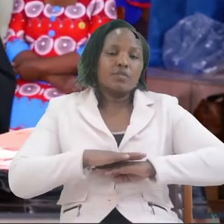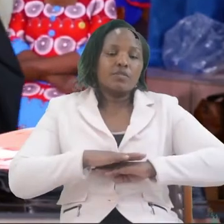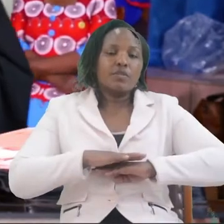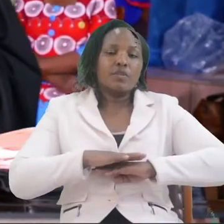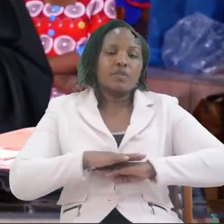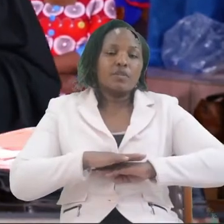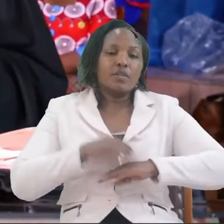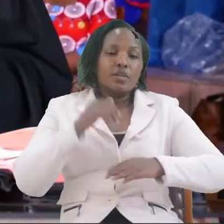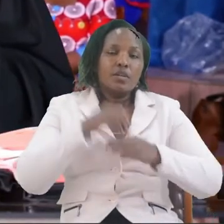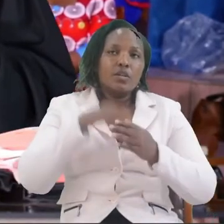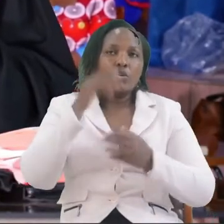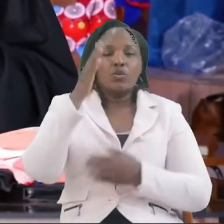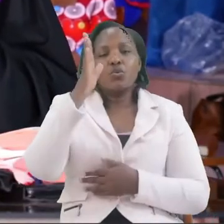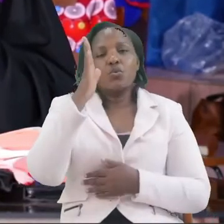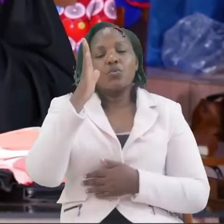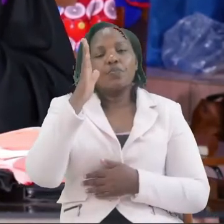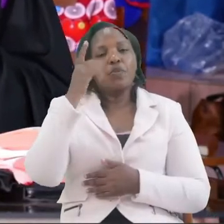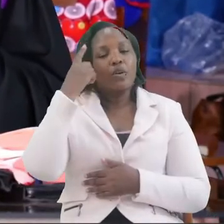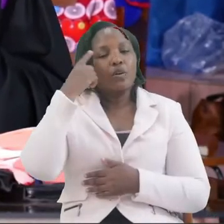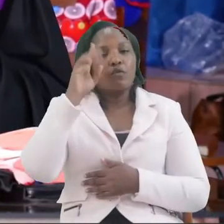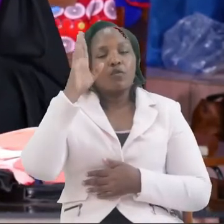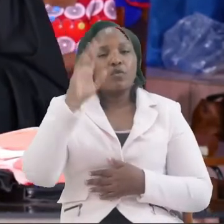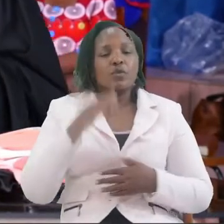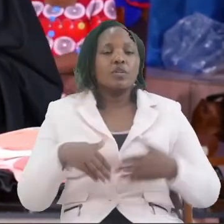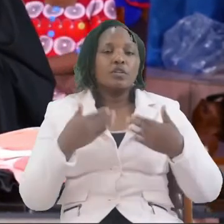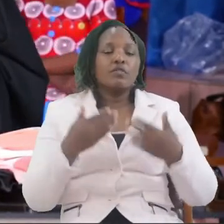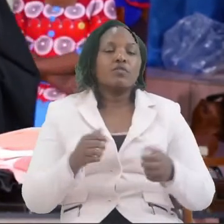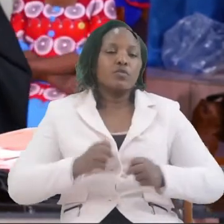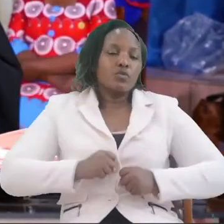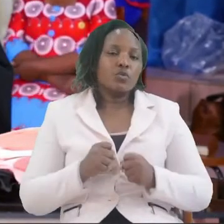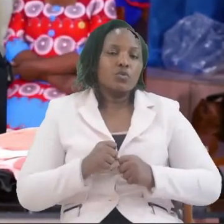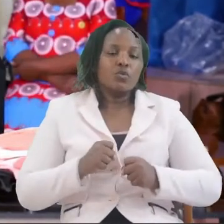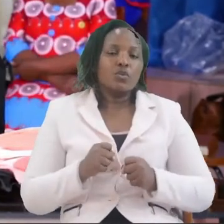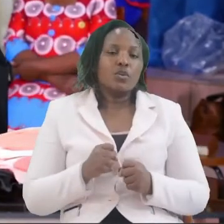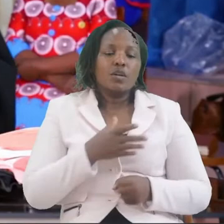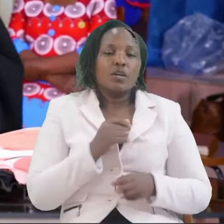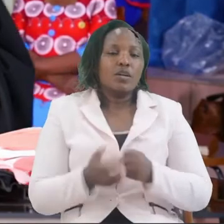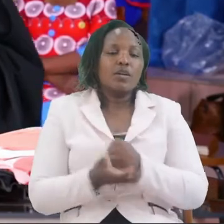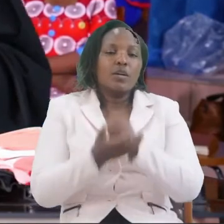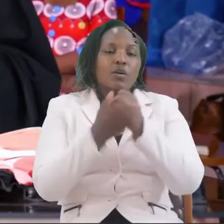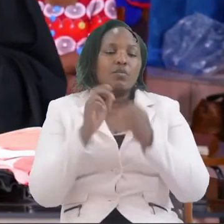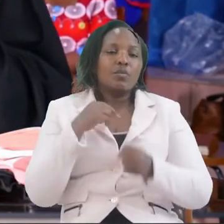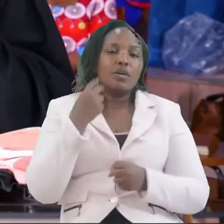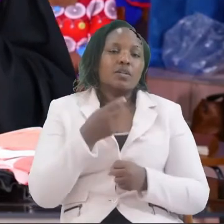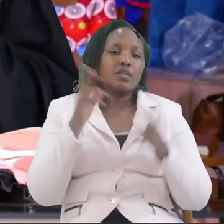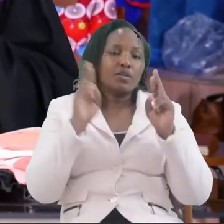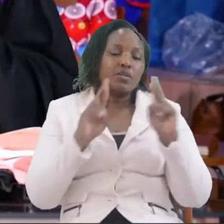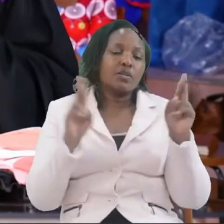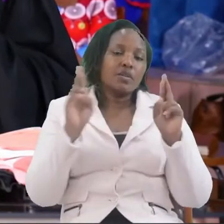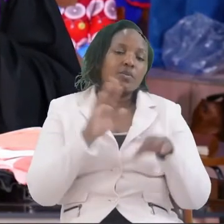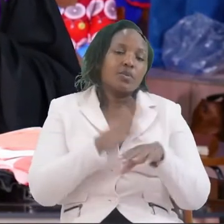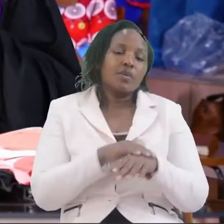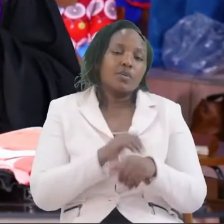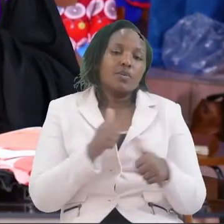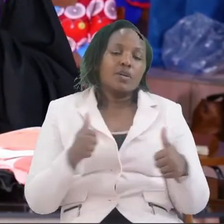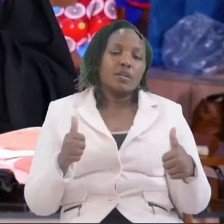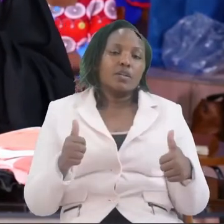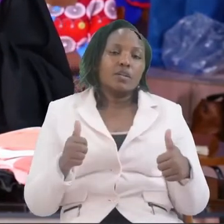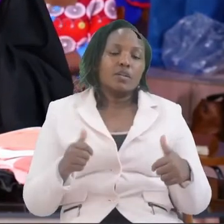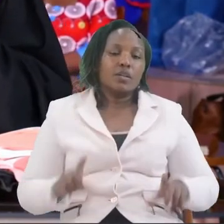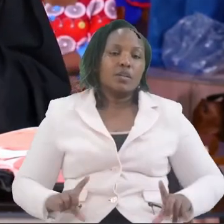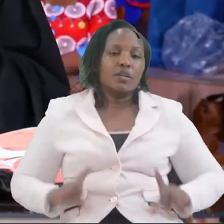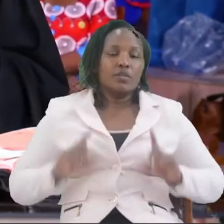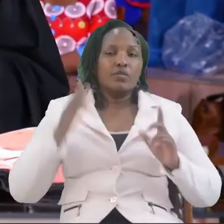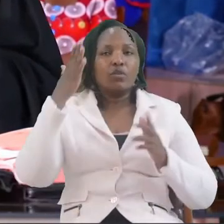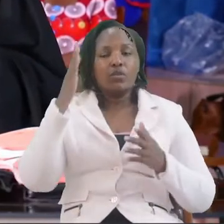kuridhika ndani zako. Kwa sababu itatupa furaha na itatusaidia kujitayarisha vyema kuja kuishi na